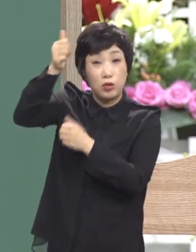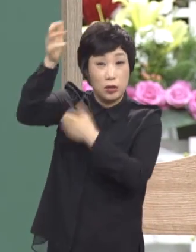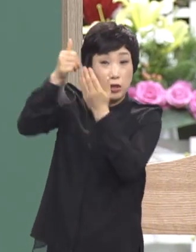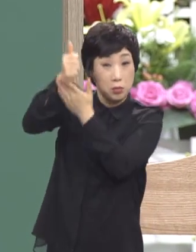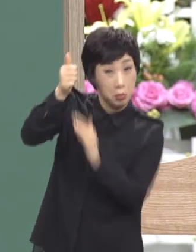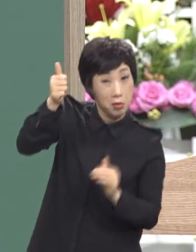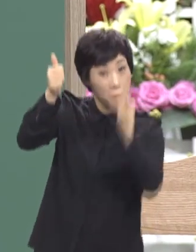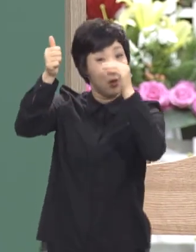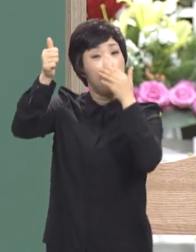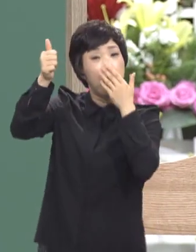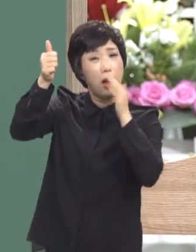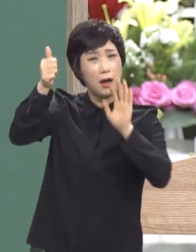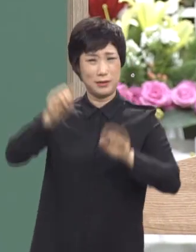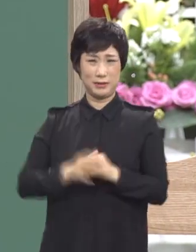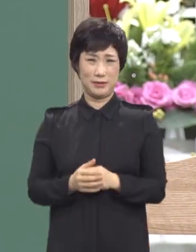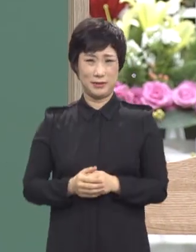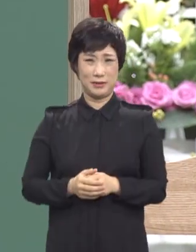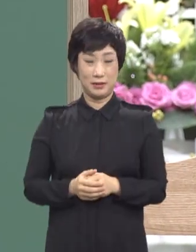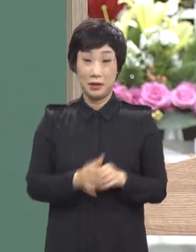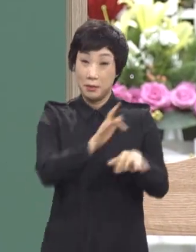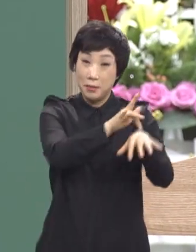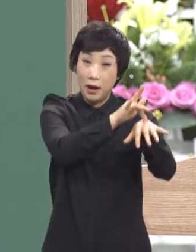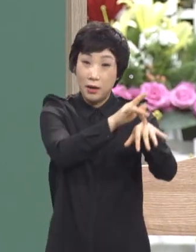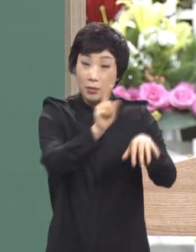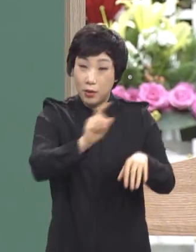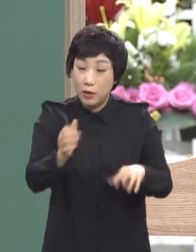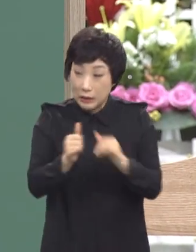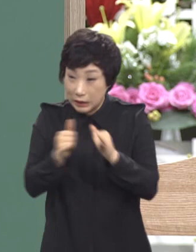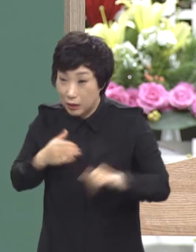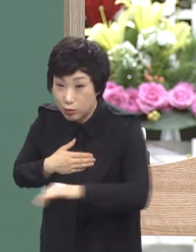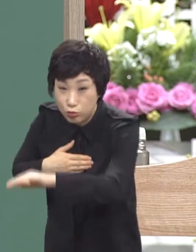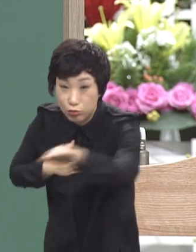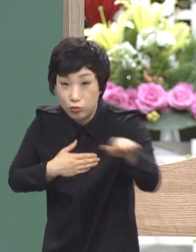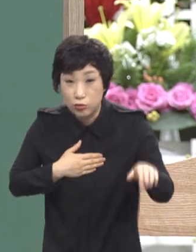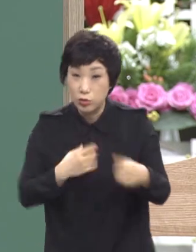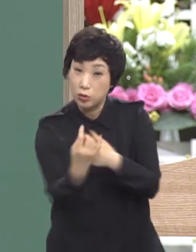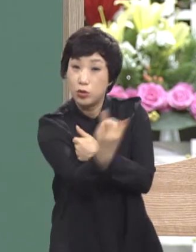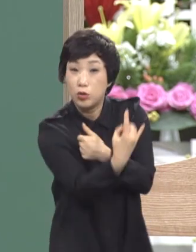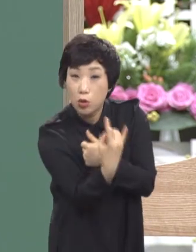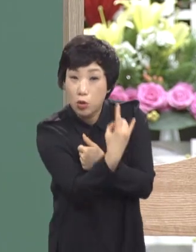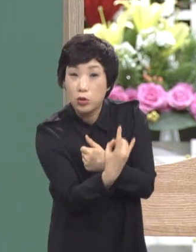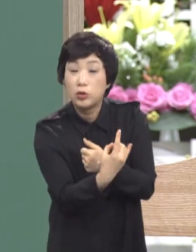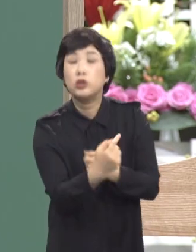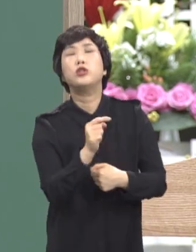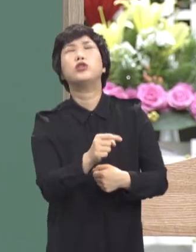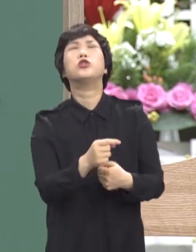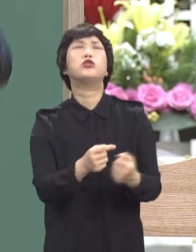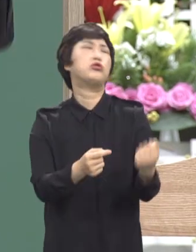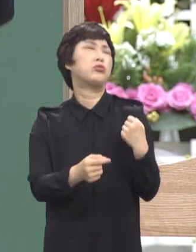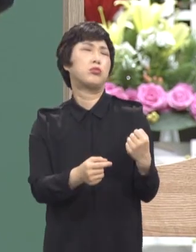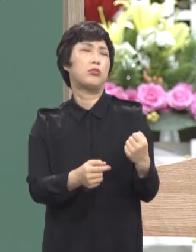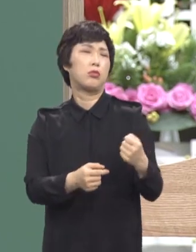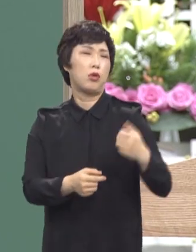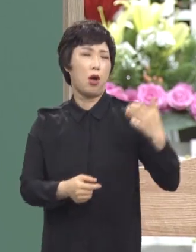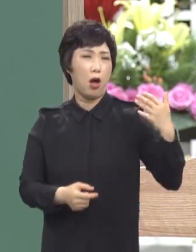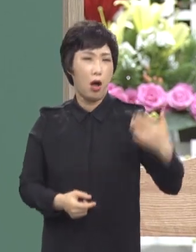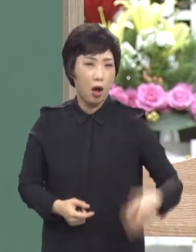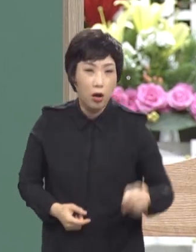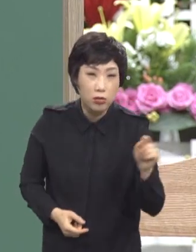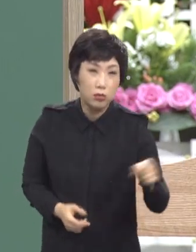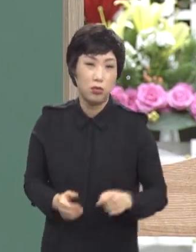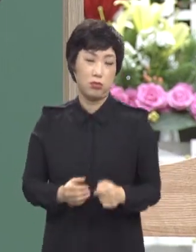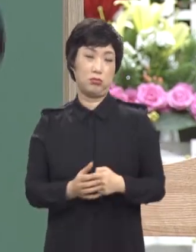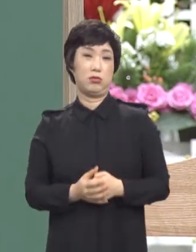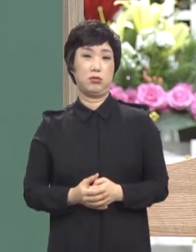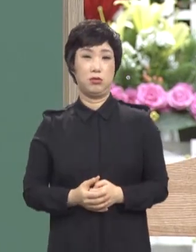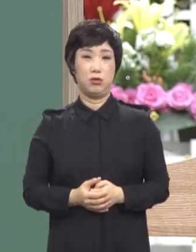있겠는가. 그래서 마귀는 이렇게 인간을 속이는 지능과 기능이 뛰어나게